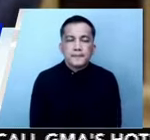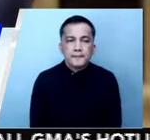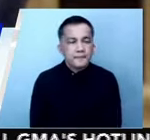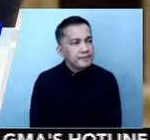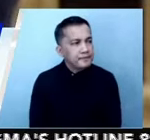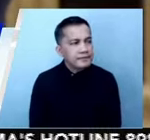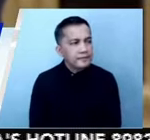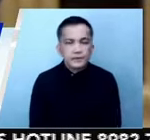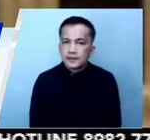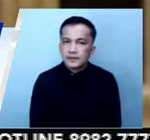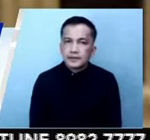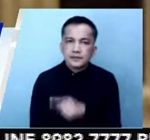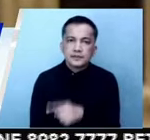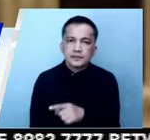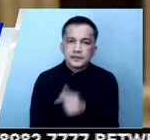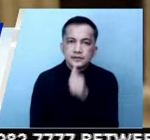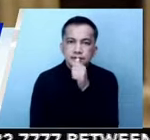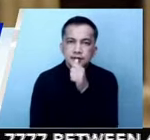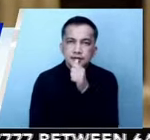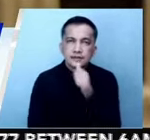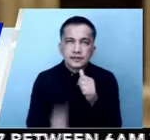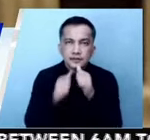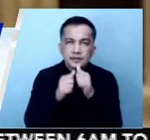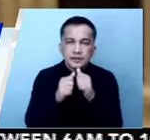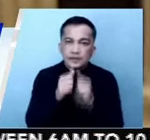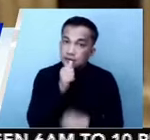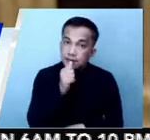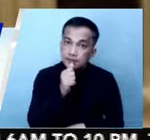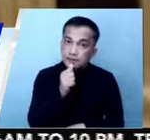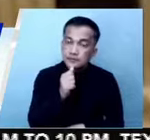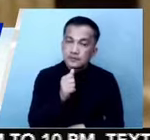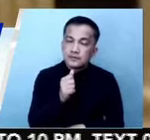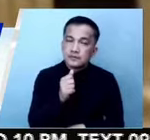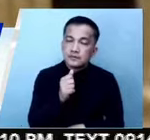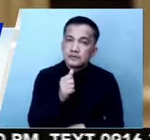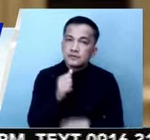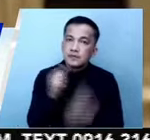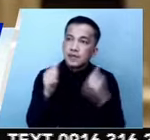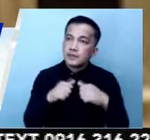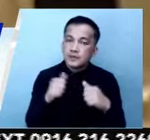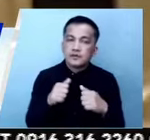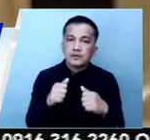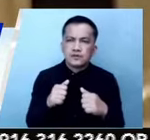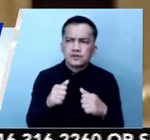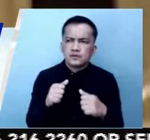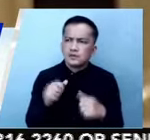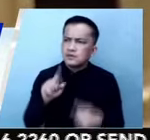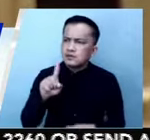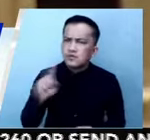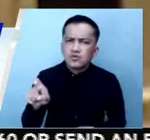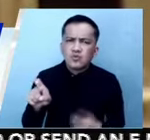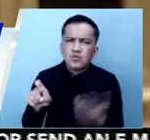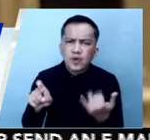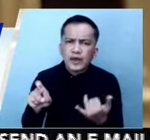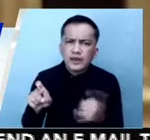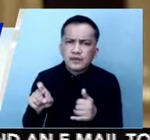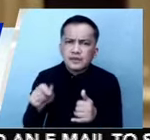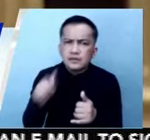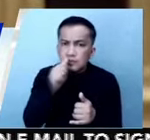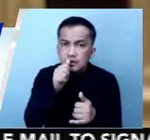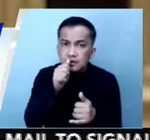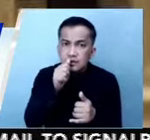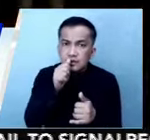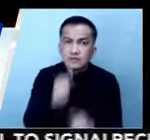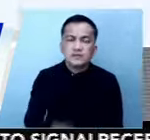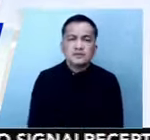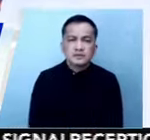it is a secret agreement. My question is, why was it a secret? Tinanong nga raw mismo ni